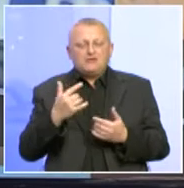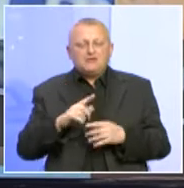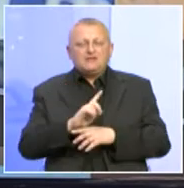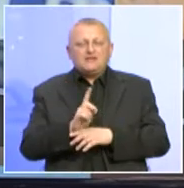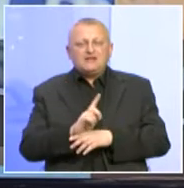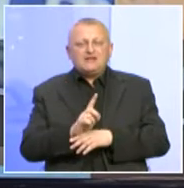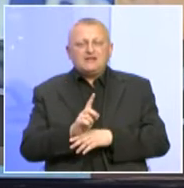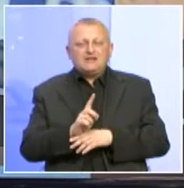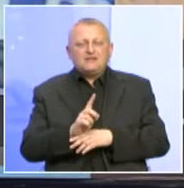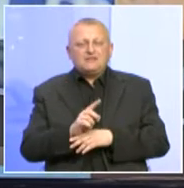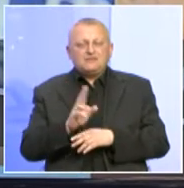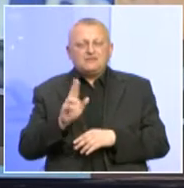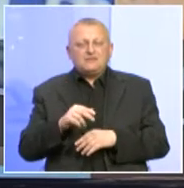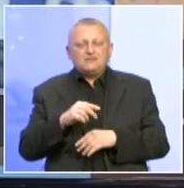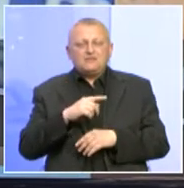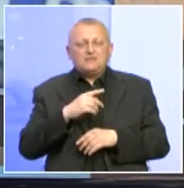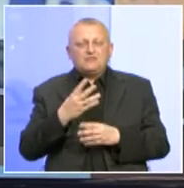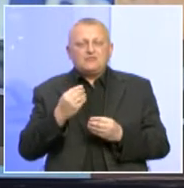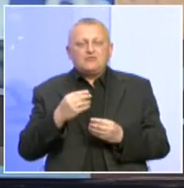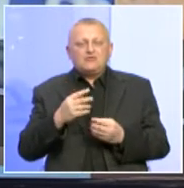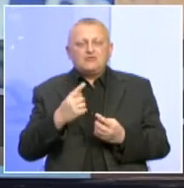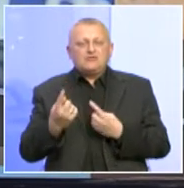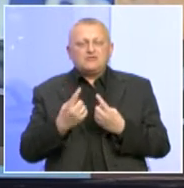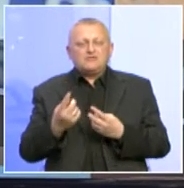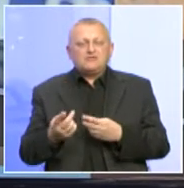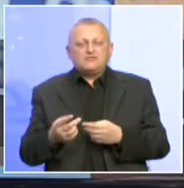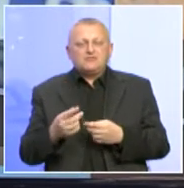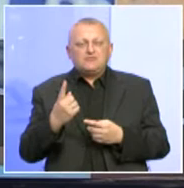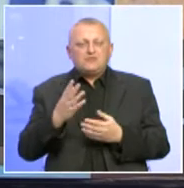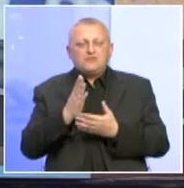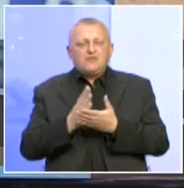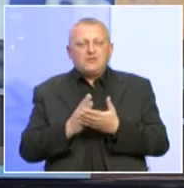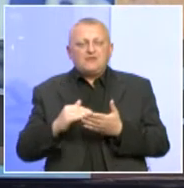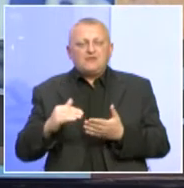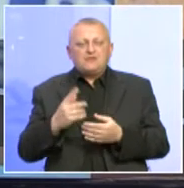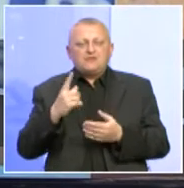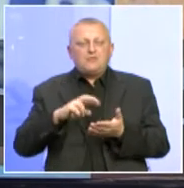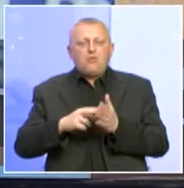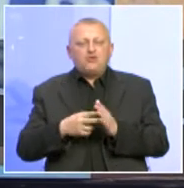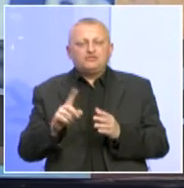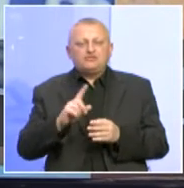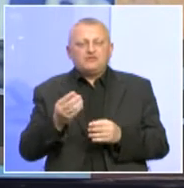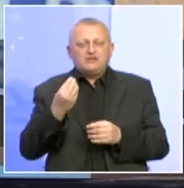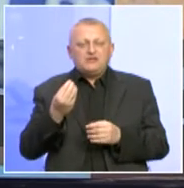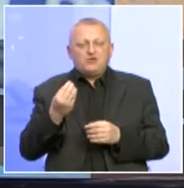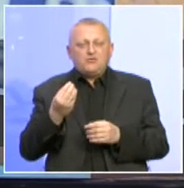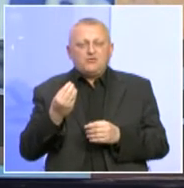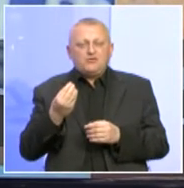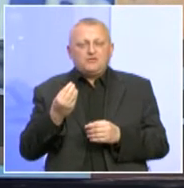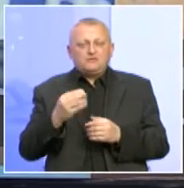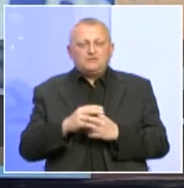trenutačno ima dobru situaciju na području eksporta, da u prvom kvartalu, ali politički nije nikako dobro